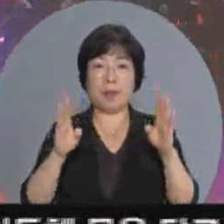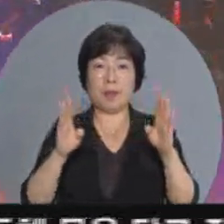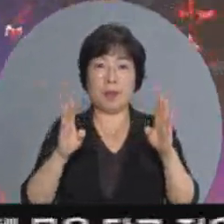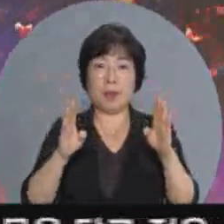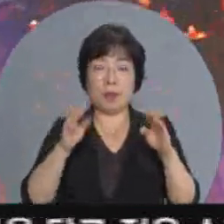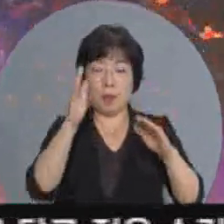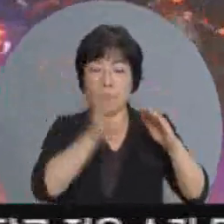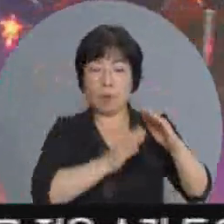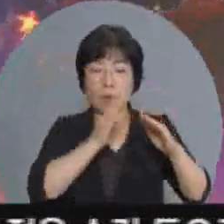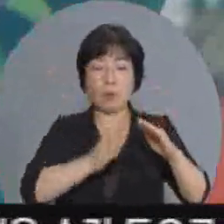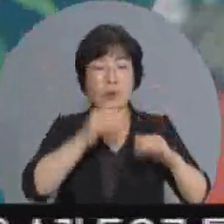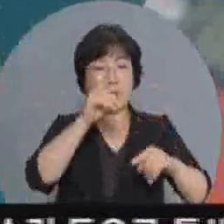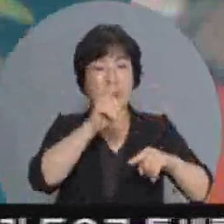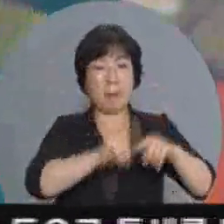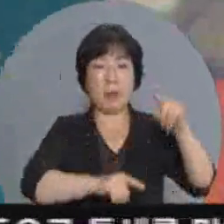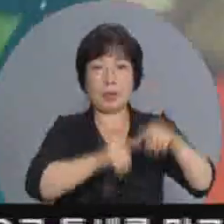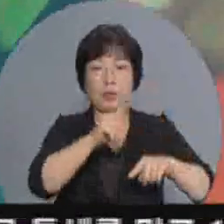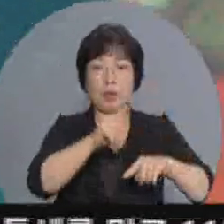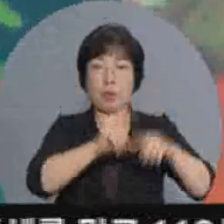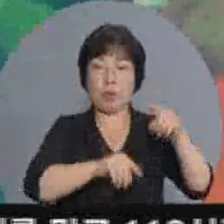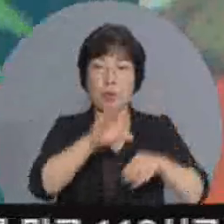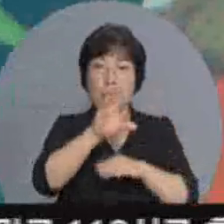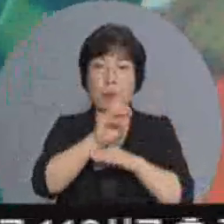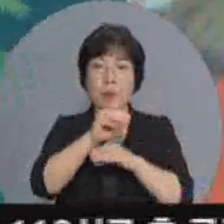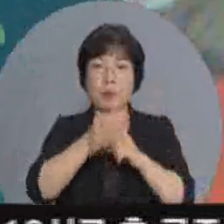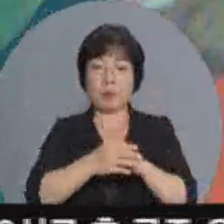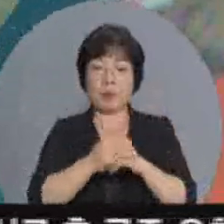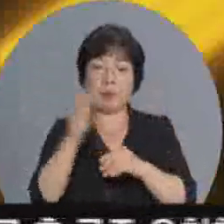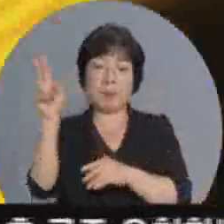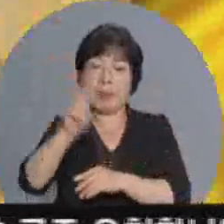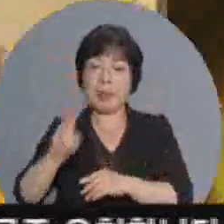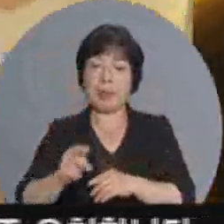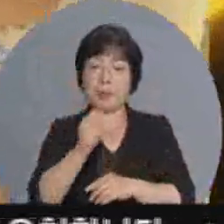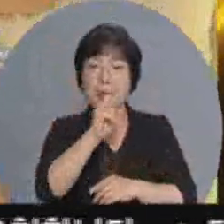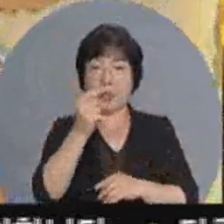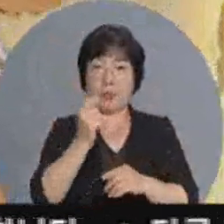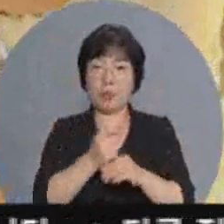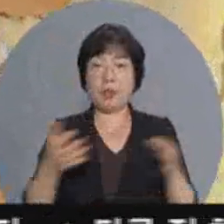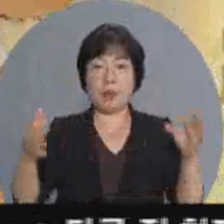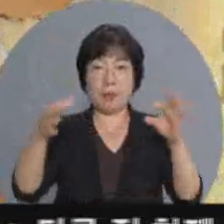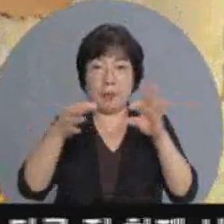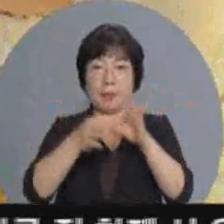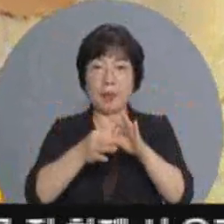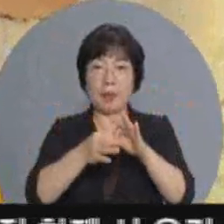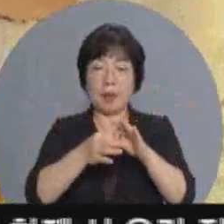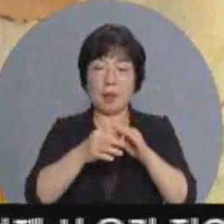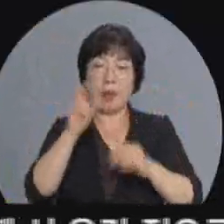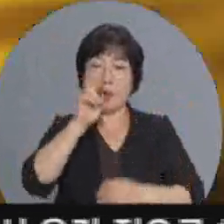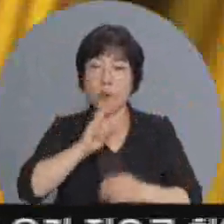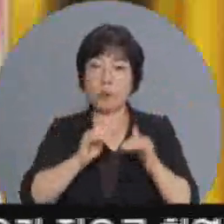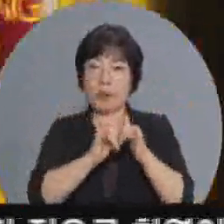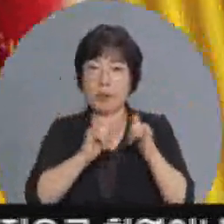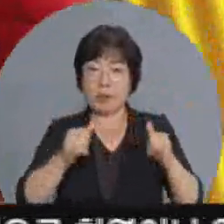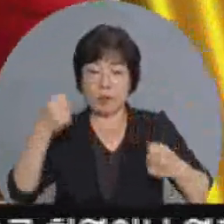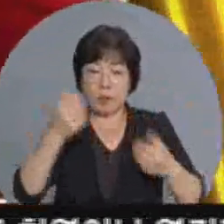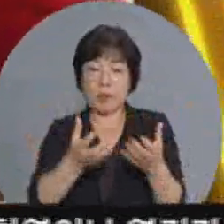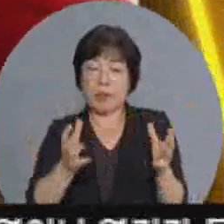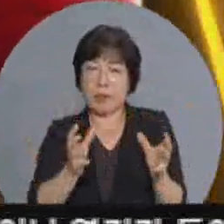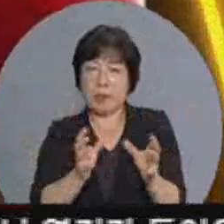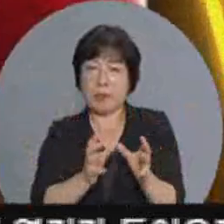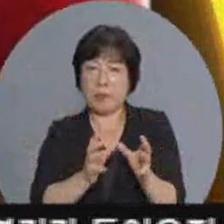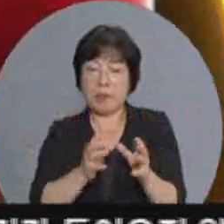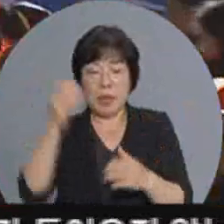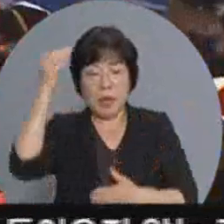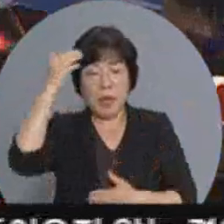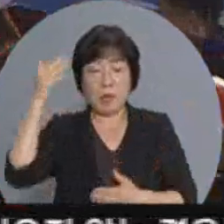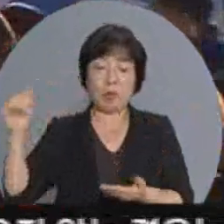공영방송인 목포 mbc 베트남 국영방송 vtv 주관하는 행사에는 베트남 정상급 가수와 공연단이 출연해